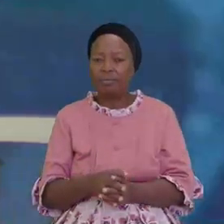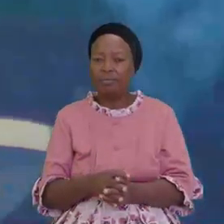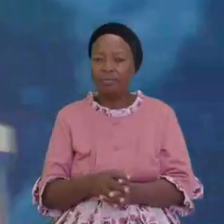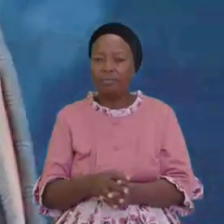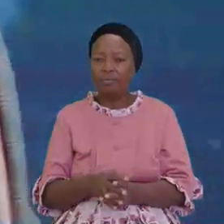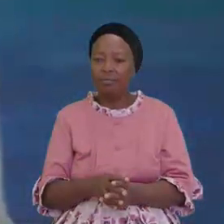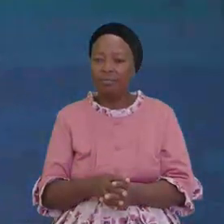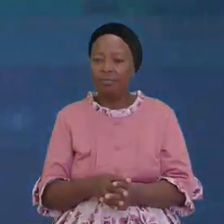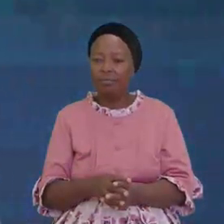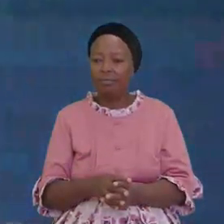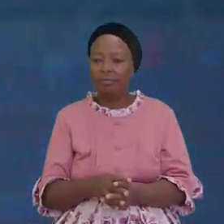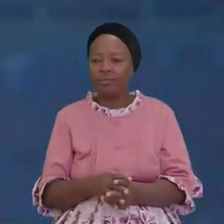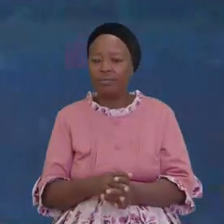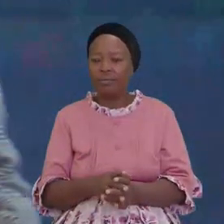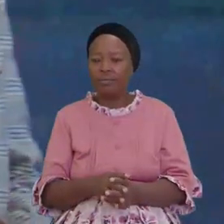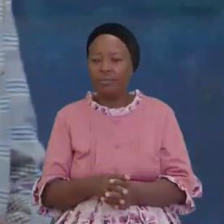mort.